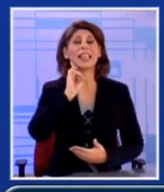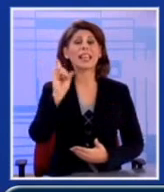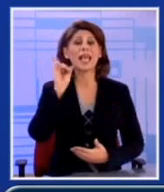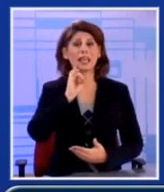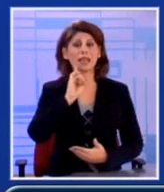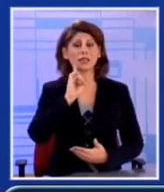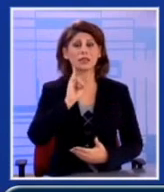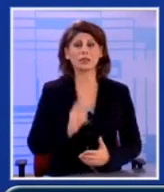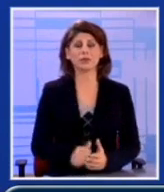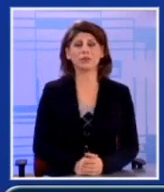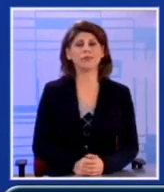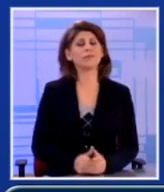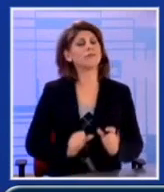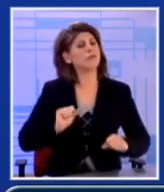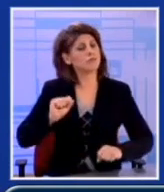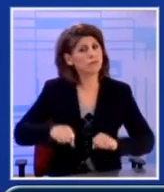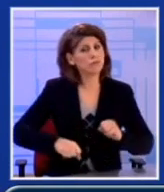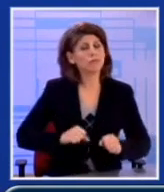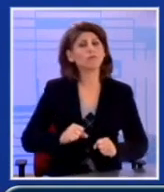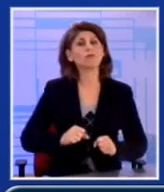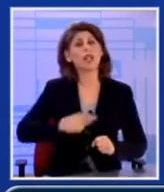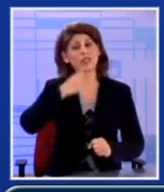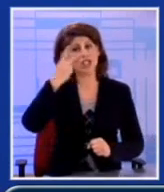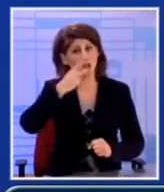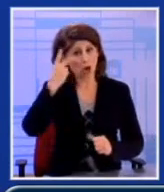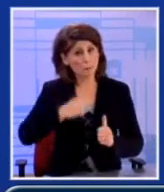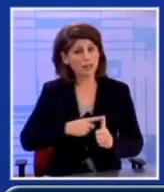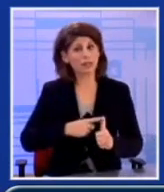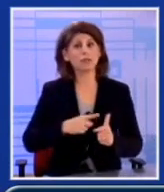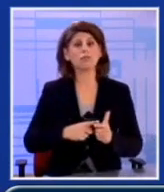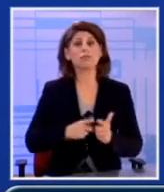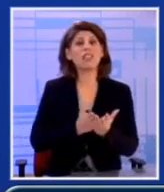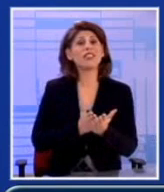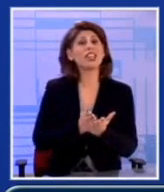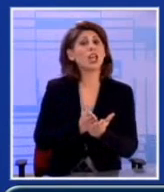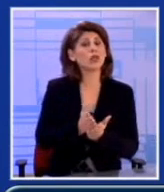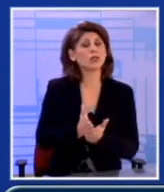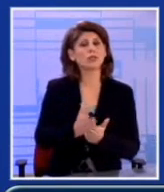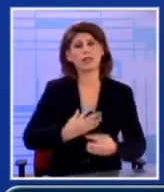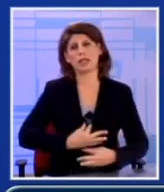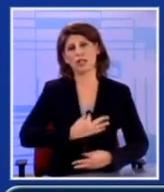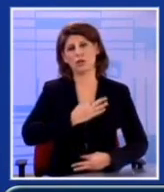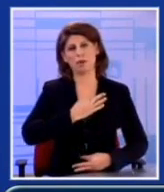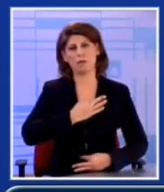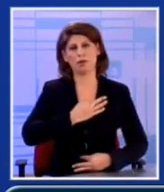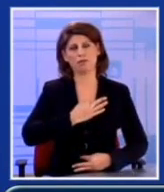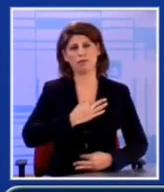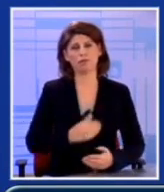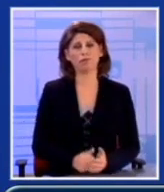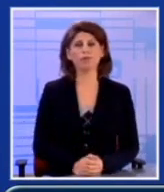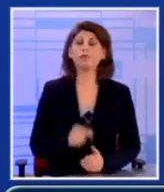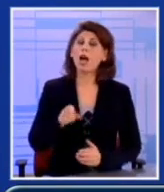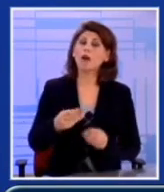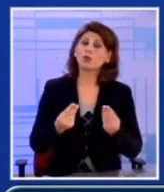οι οποίες αγωνίστηκαν για δικαιώματα, για δικαιοσύνη και αξιοπρέπεια,